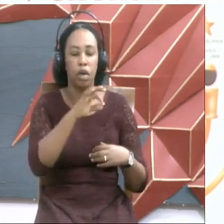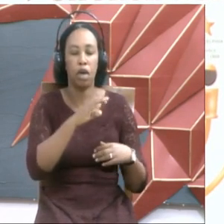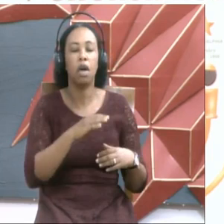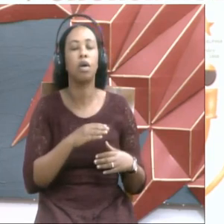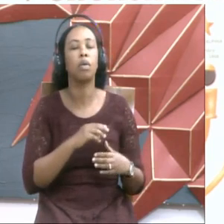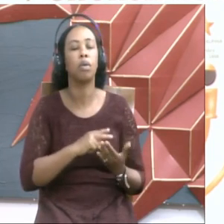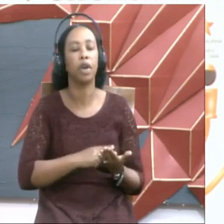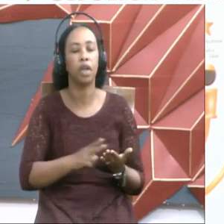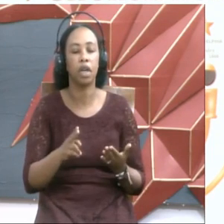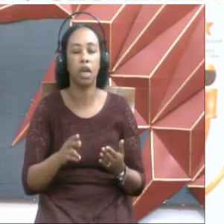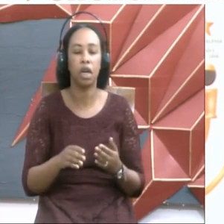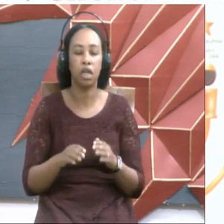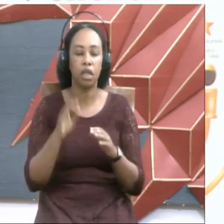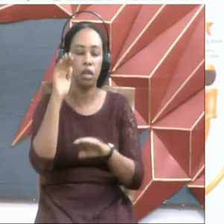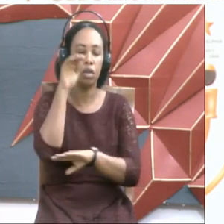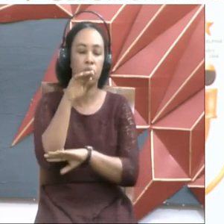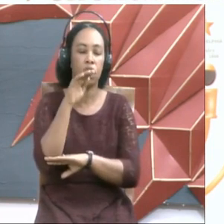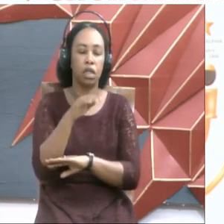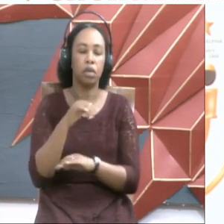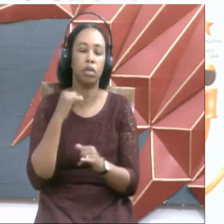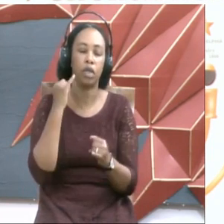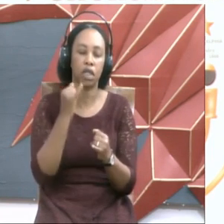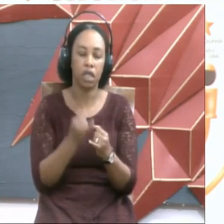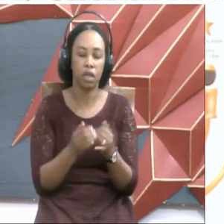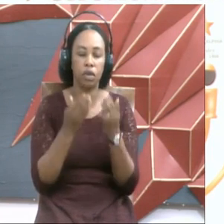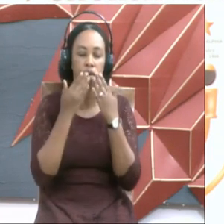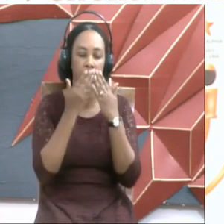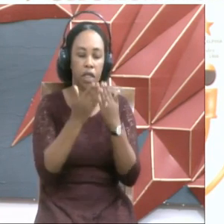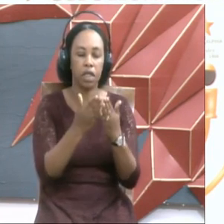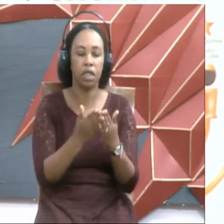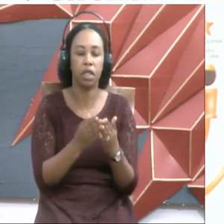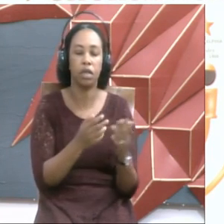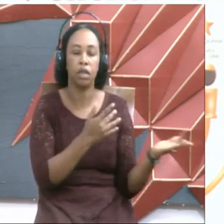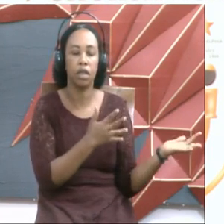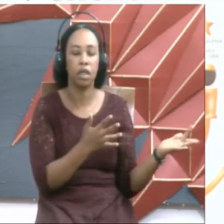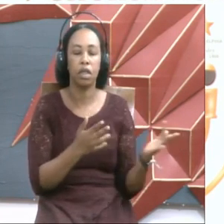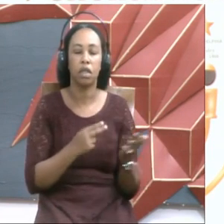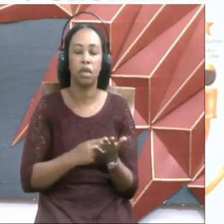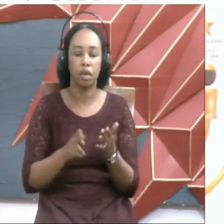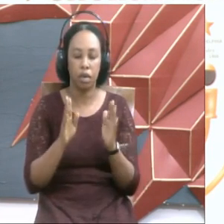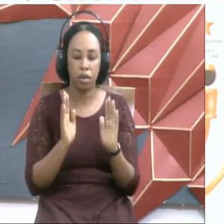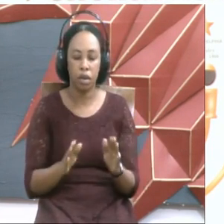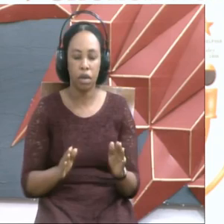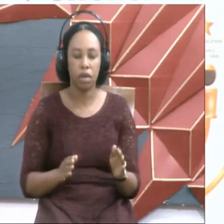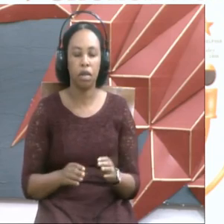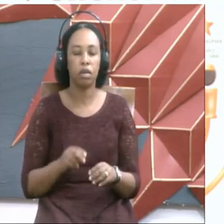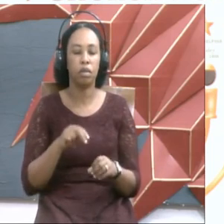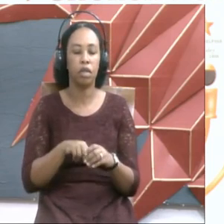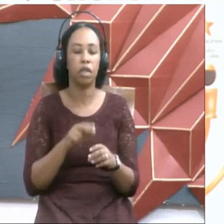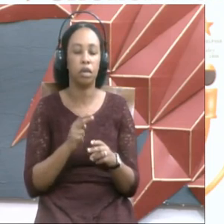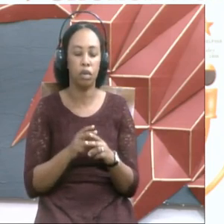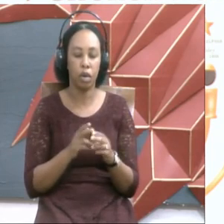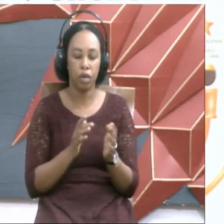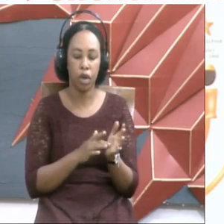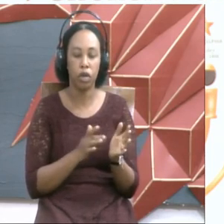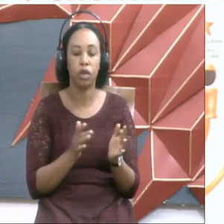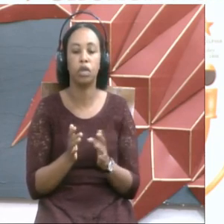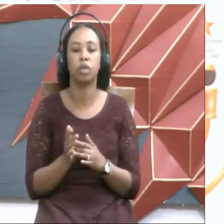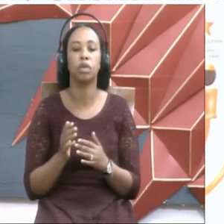iherezo ryiza ritegereje abera bose. Utanga umugisha muri byose mu izina ry'umwami wacu Yesu